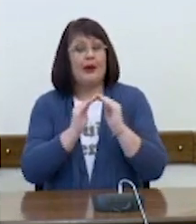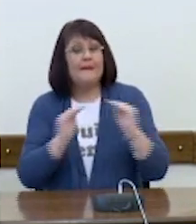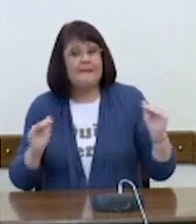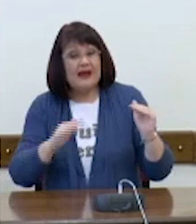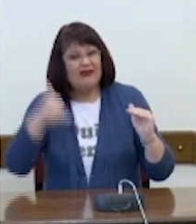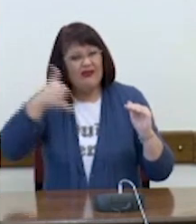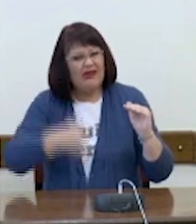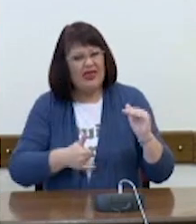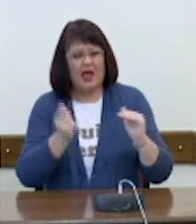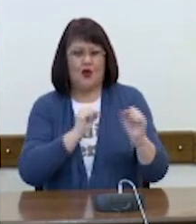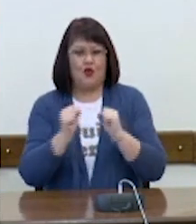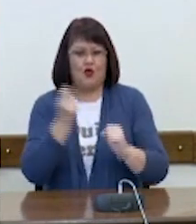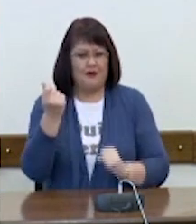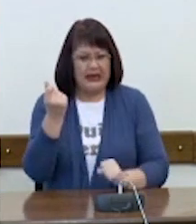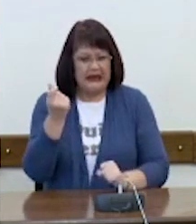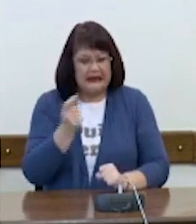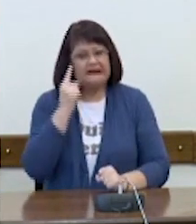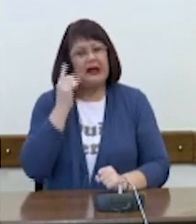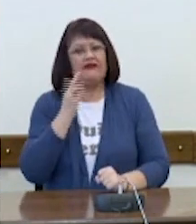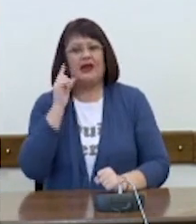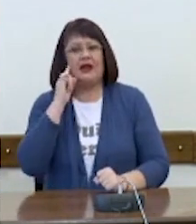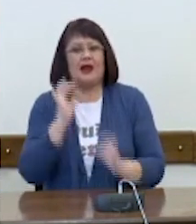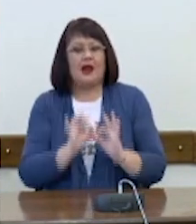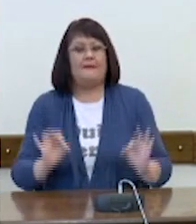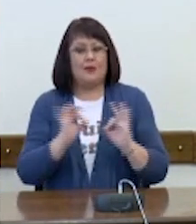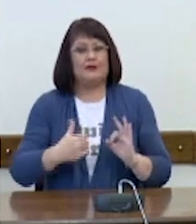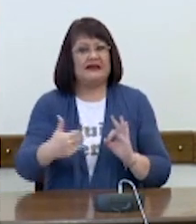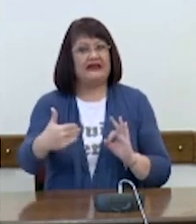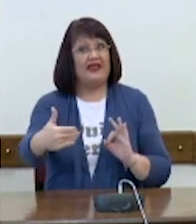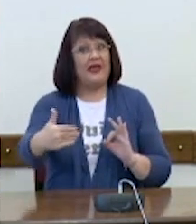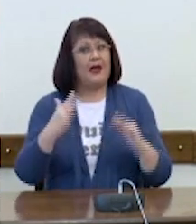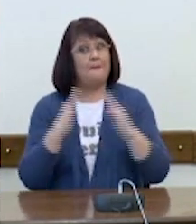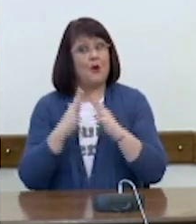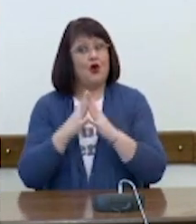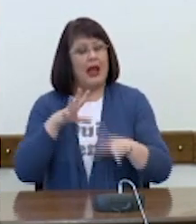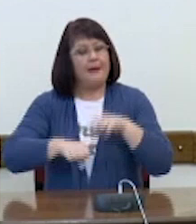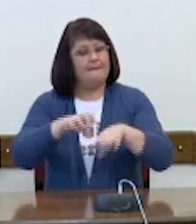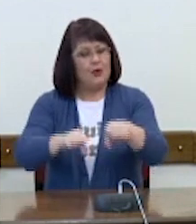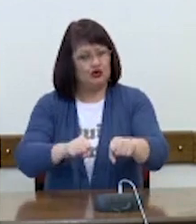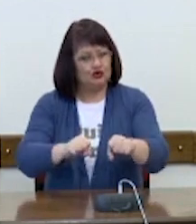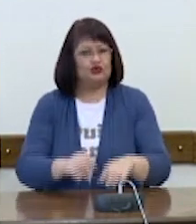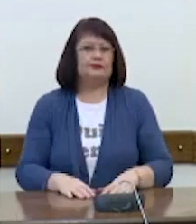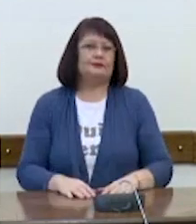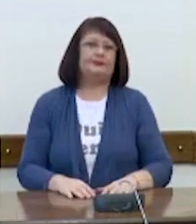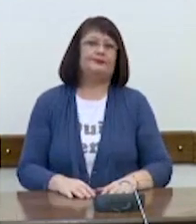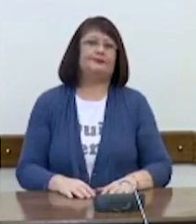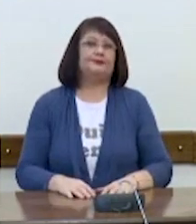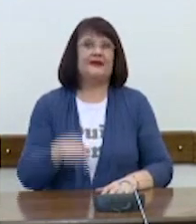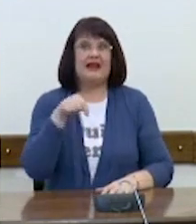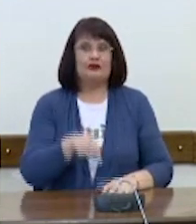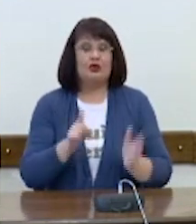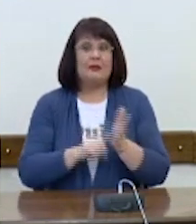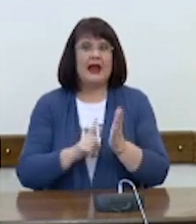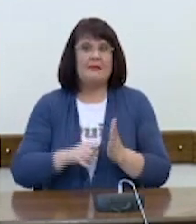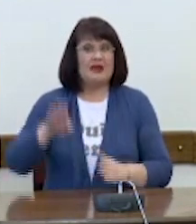οικονομικών κρίσεων και προετοιμασίας ιμπεριαλιστικών πολέμων. Γι' αυτό και ο αγώνας ενάντια στον ναζισμό, τον